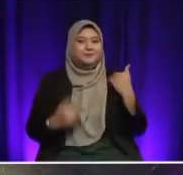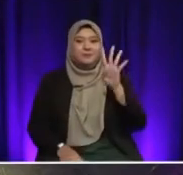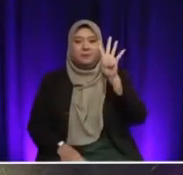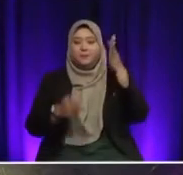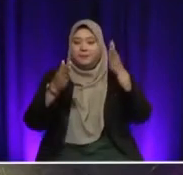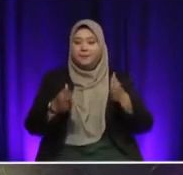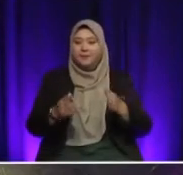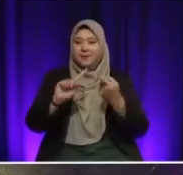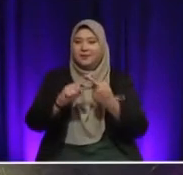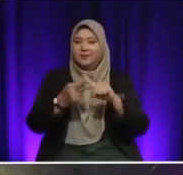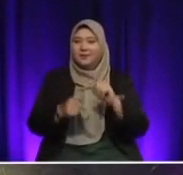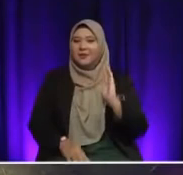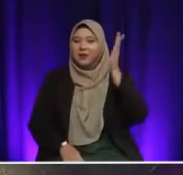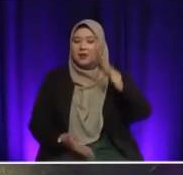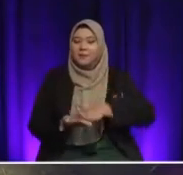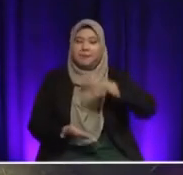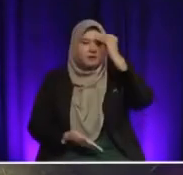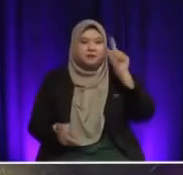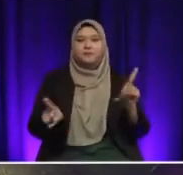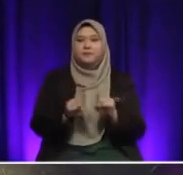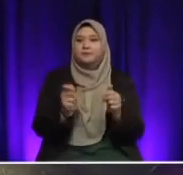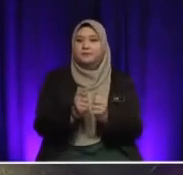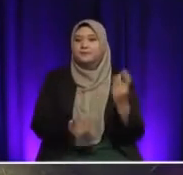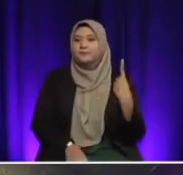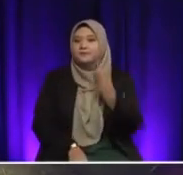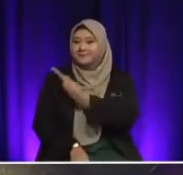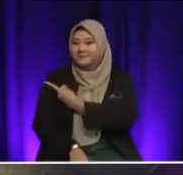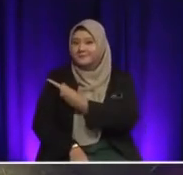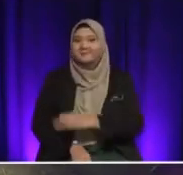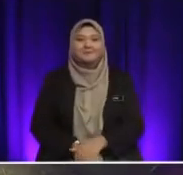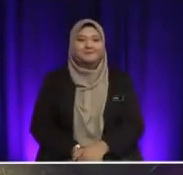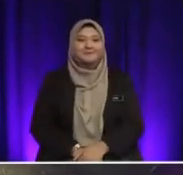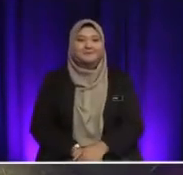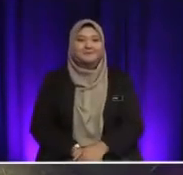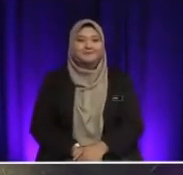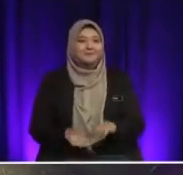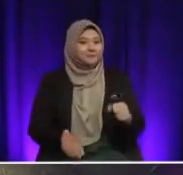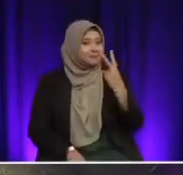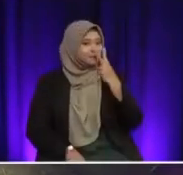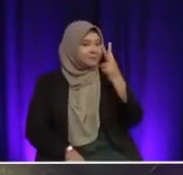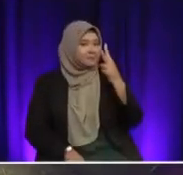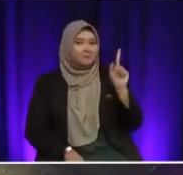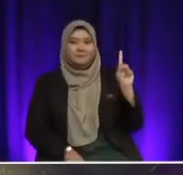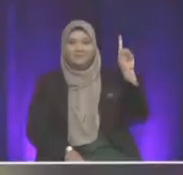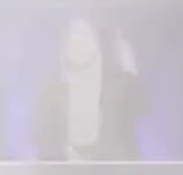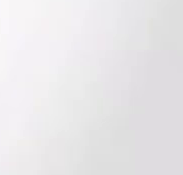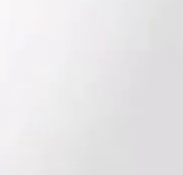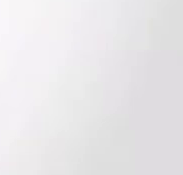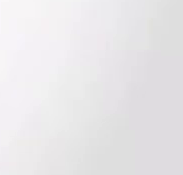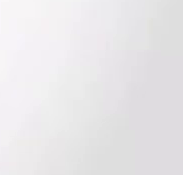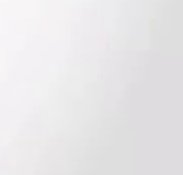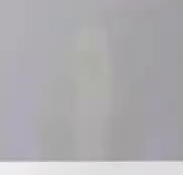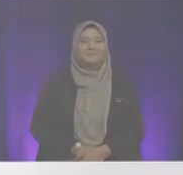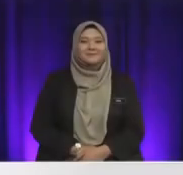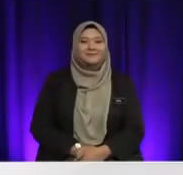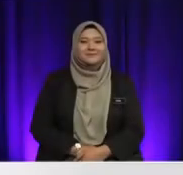dengan mereka. Hai, apa khabar semua? Siapa ada dengan kita hari ini, cikgu? Okey, yang pertama sekali kita ada Ilya. Hai, Ilya. Lama-lama, Ilya.